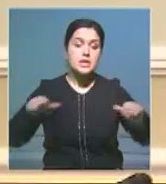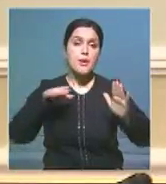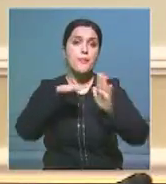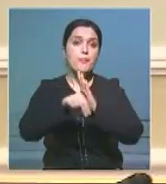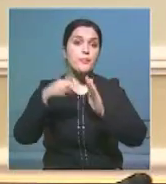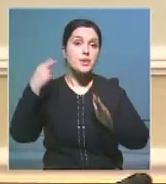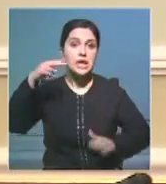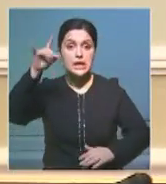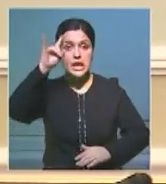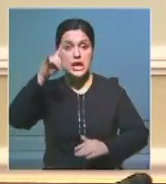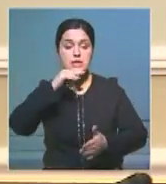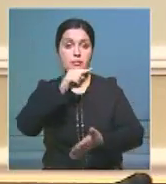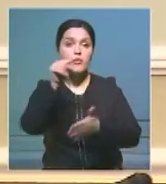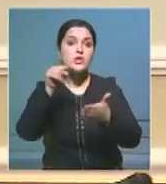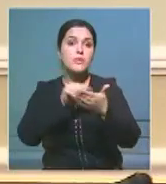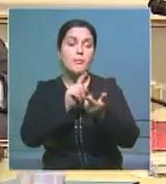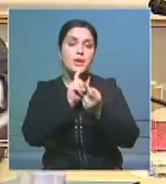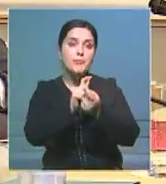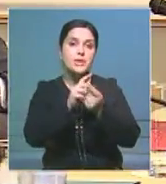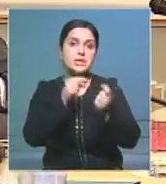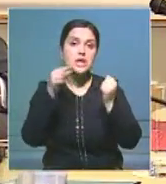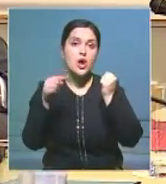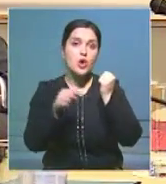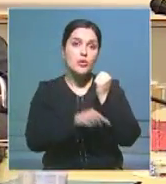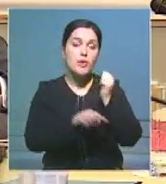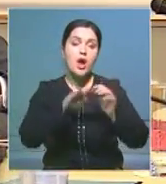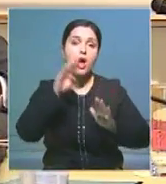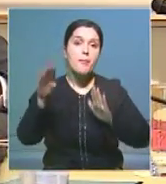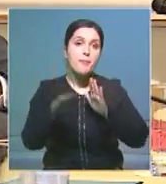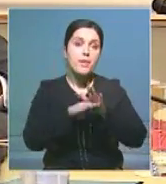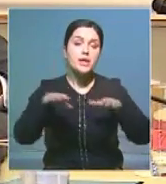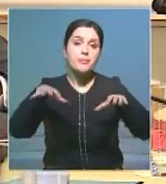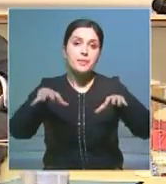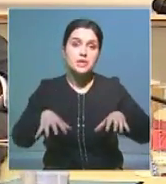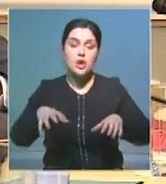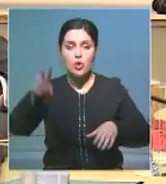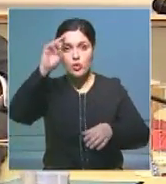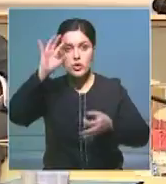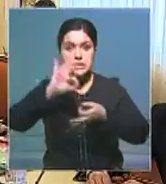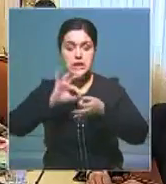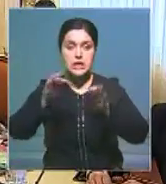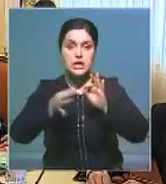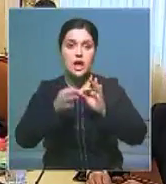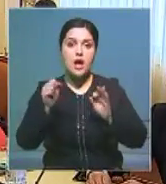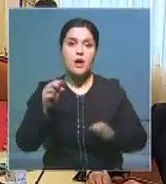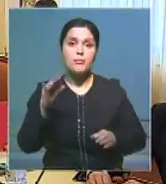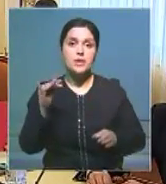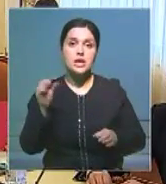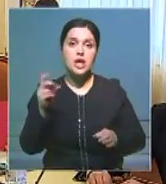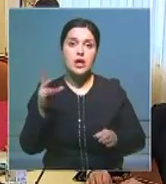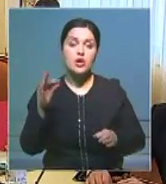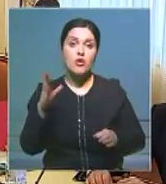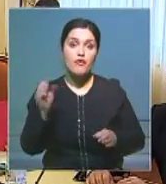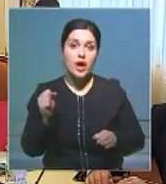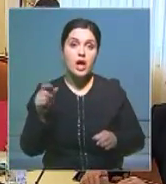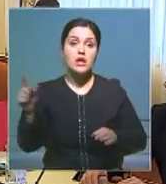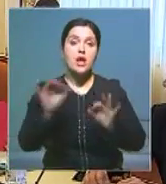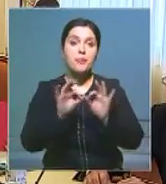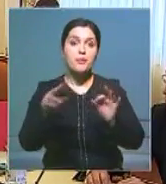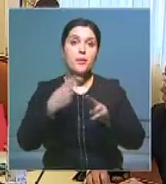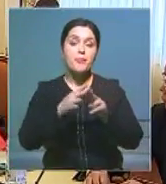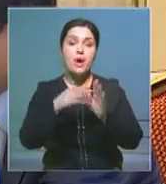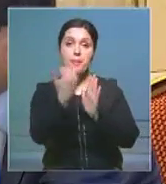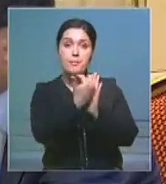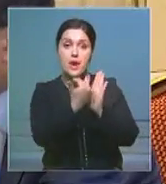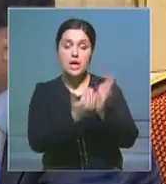комиссии при президенте Казахстана по вопросам борьбы с коррупцией под председательством государственного секретаря. Гульшара Абдыкаликова отметила, что